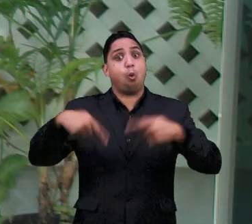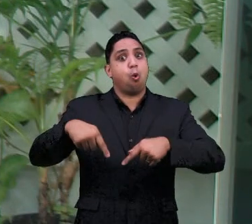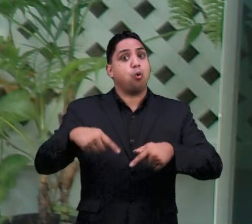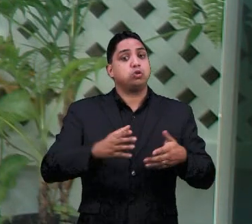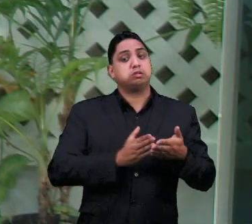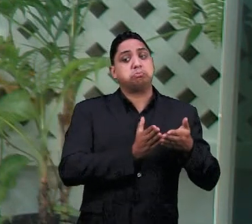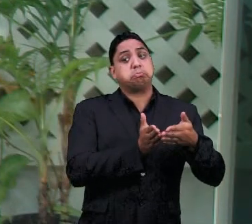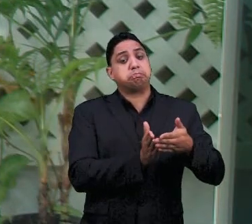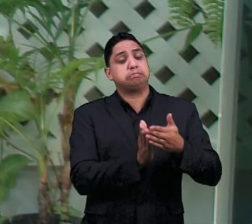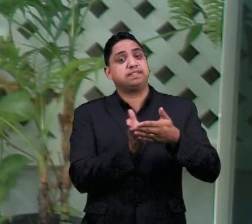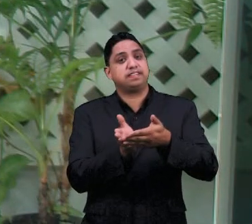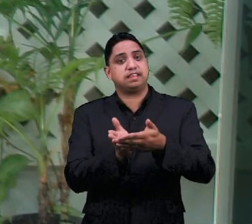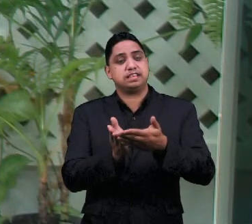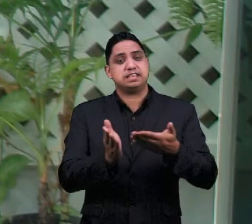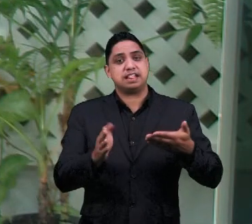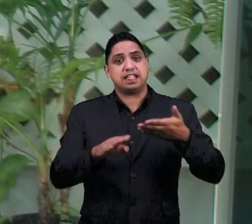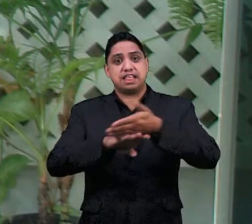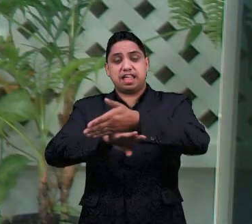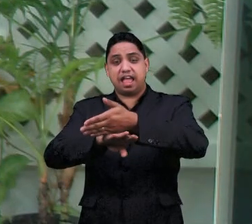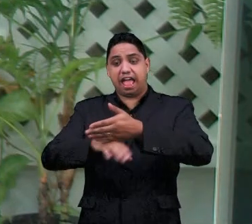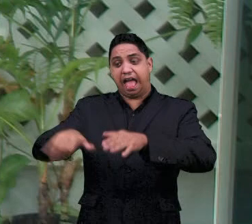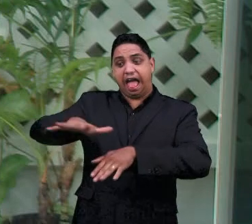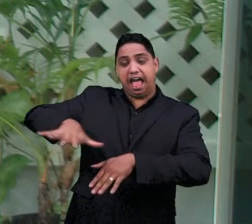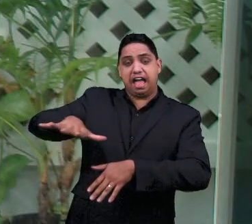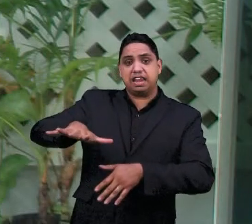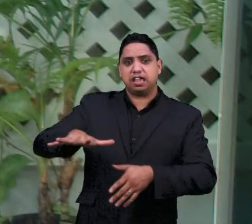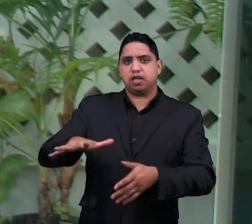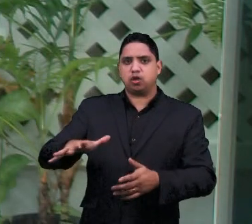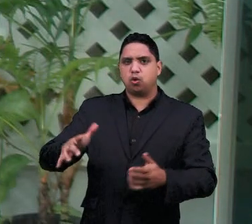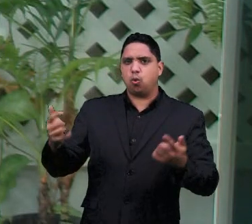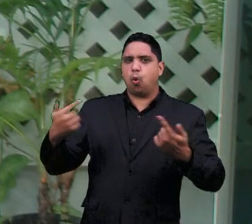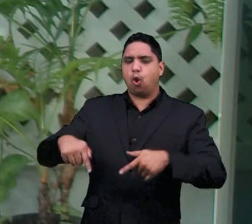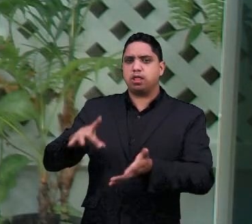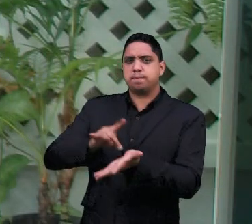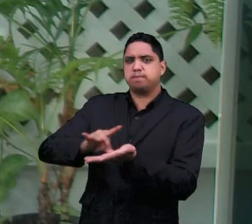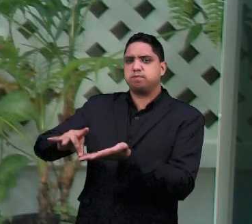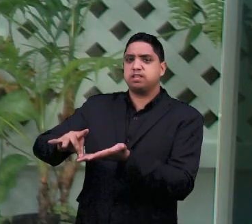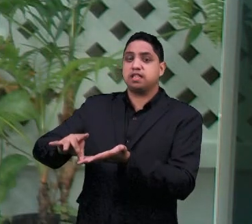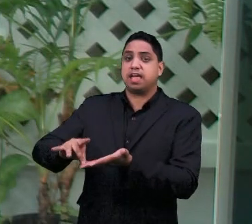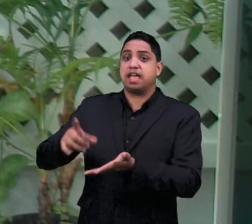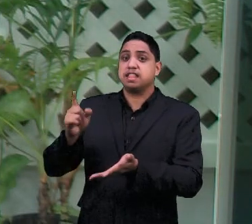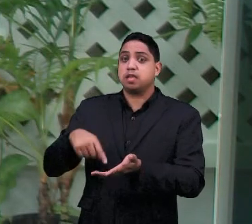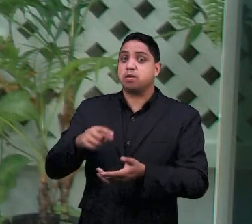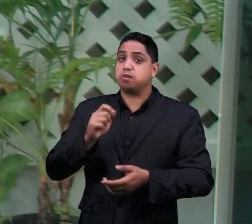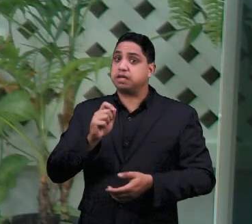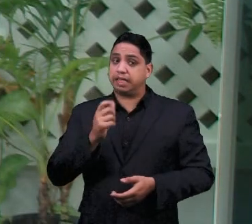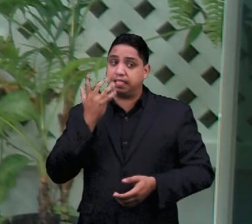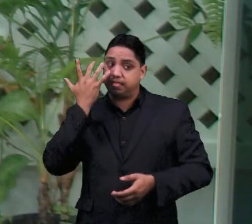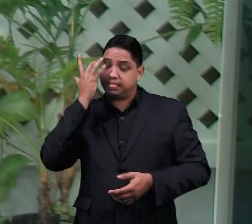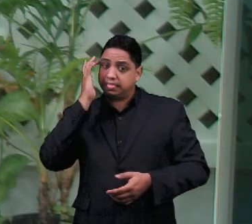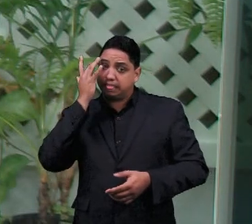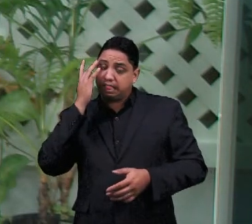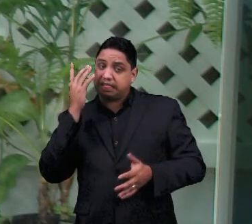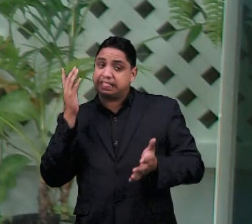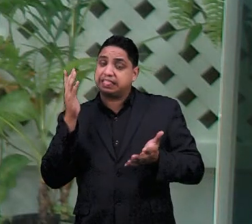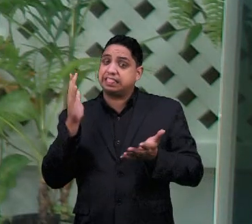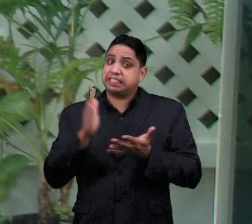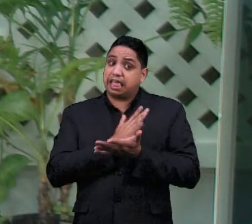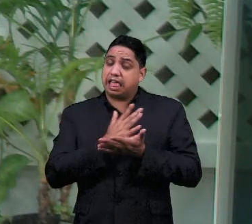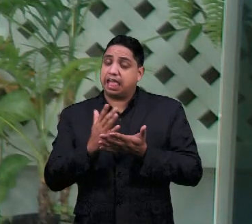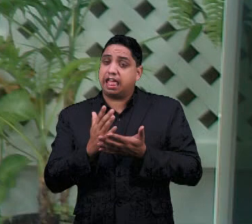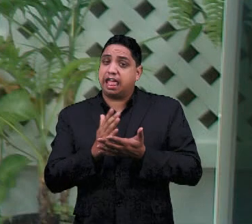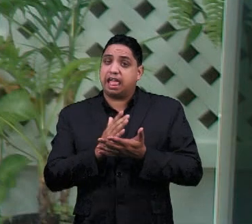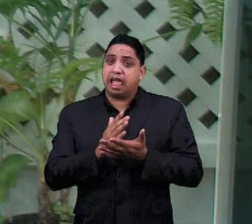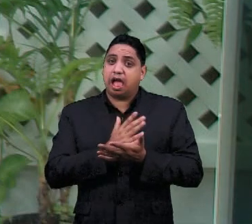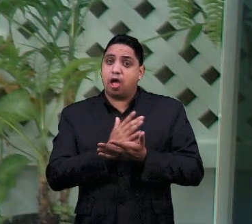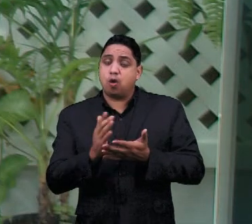Le navire tel se dirige vers les trois tels. Il entre dans telle